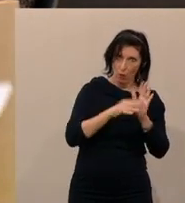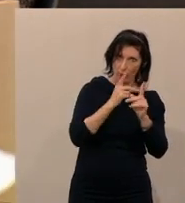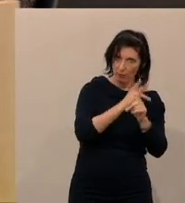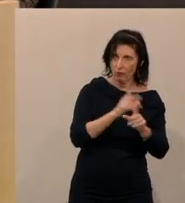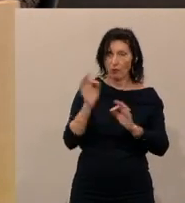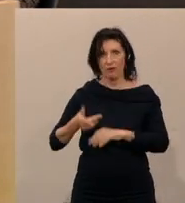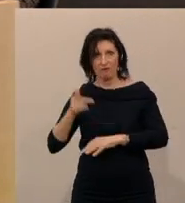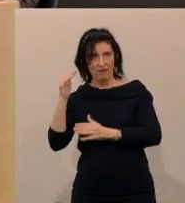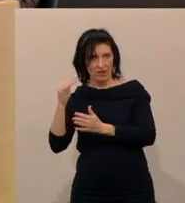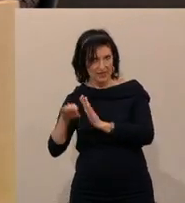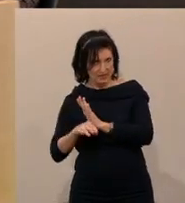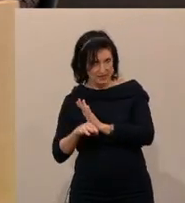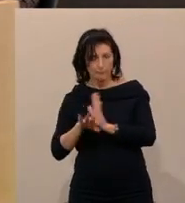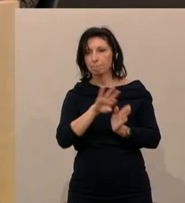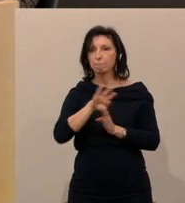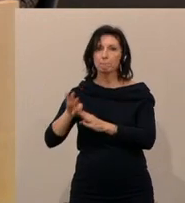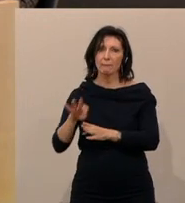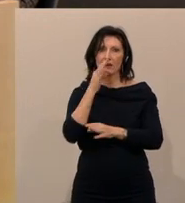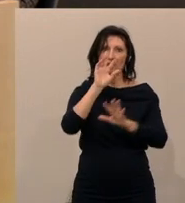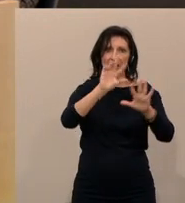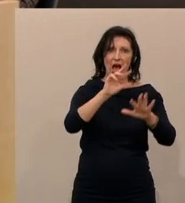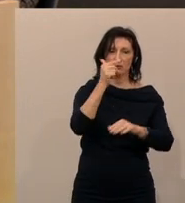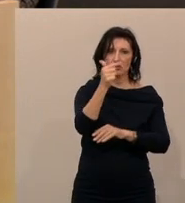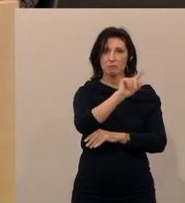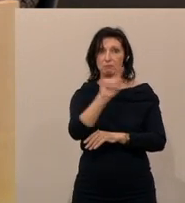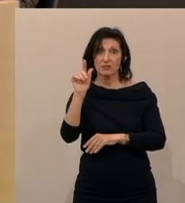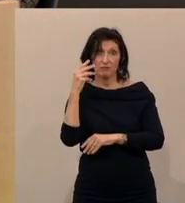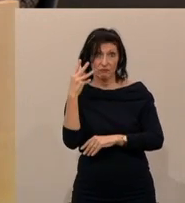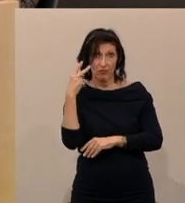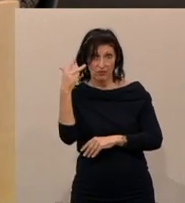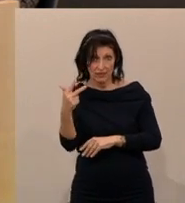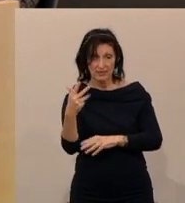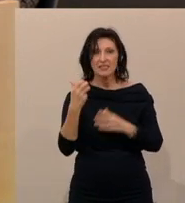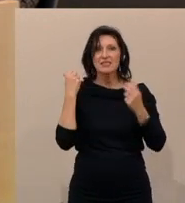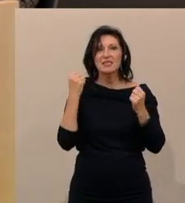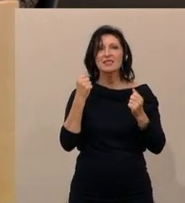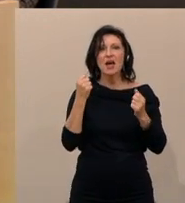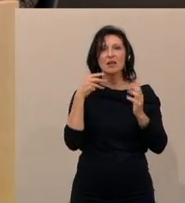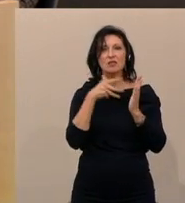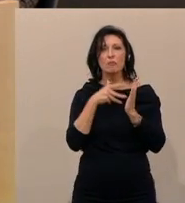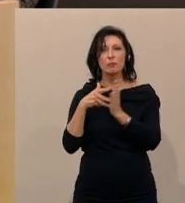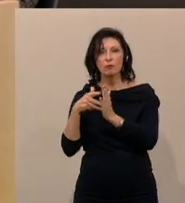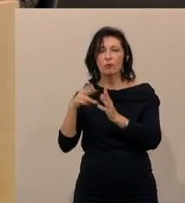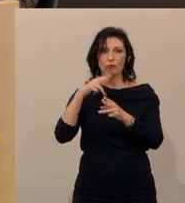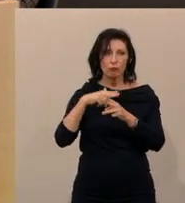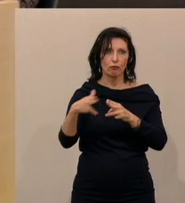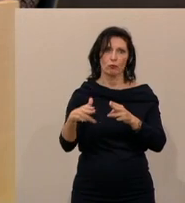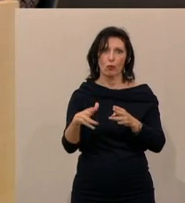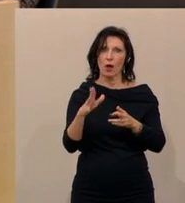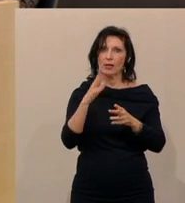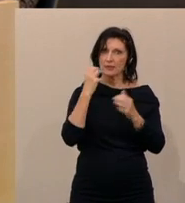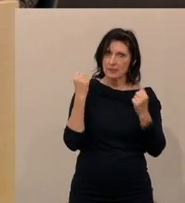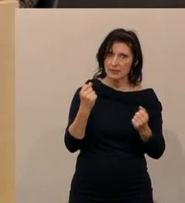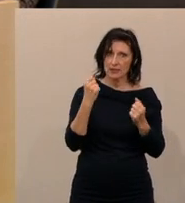bilden. Zu den Fragen 28 bis 34. Die Sicherheitsüberprüfung dient der Sicherung der